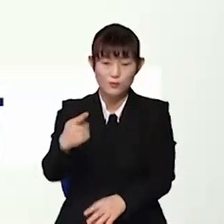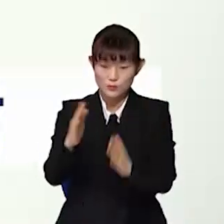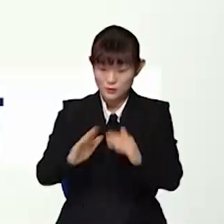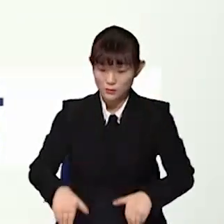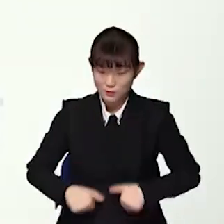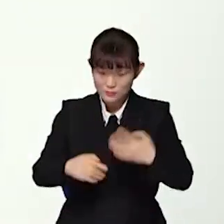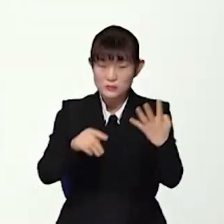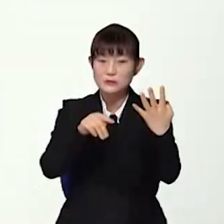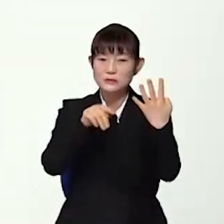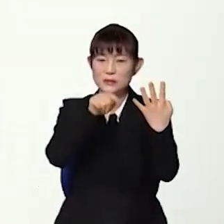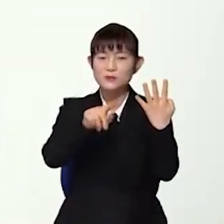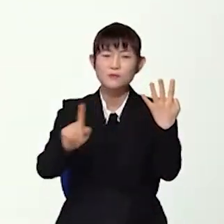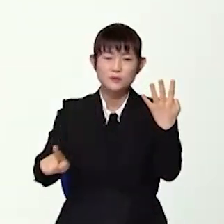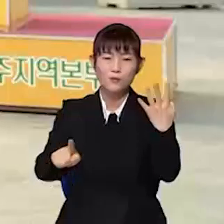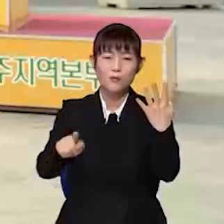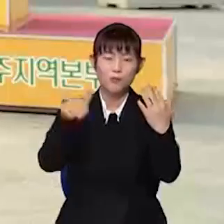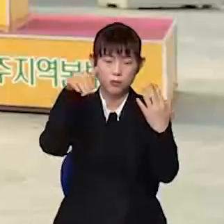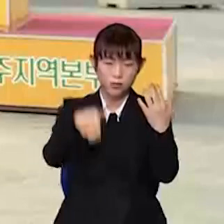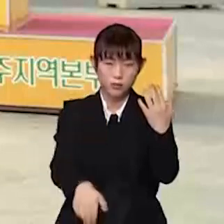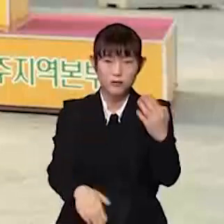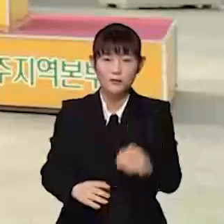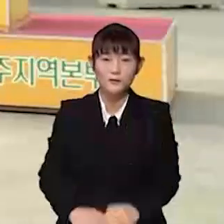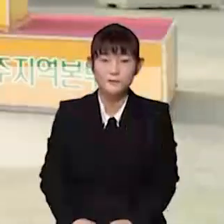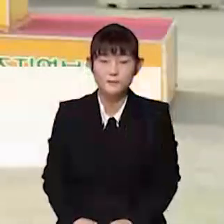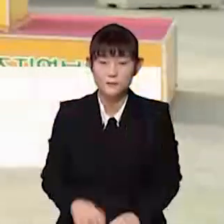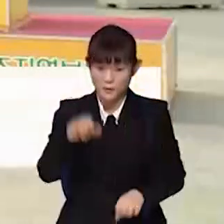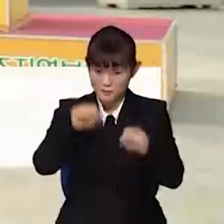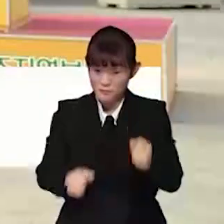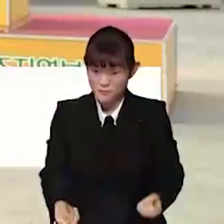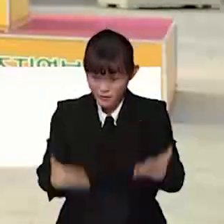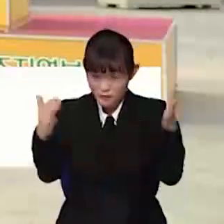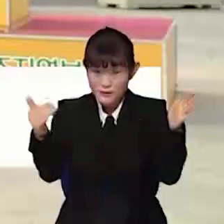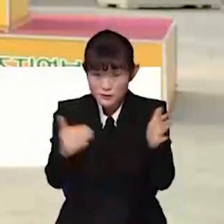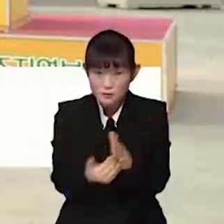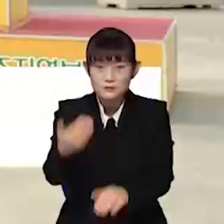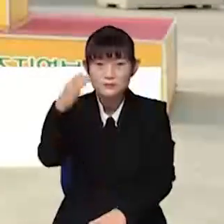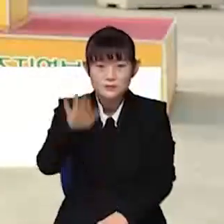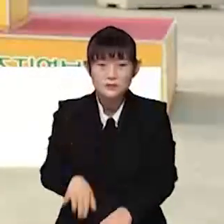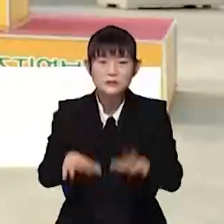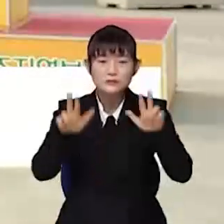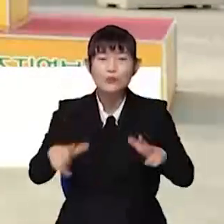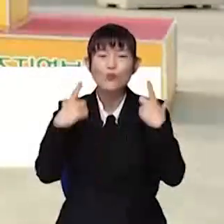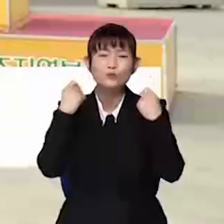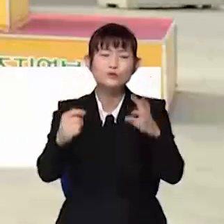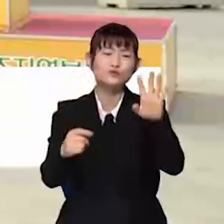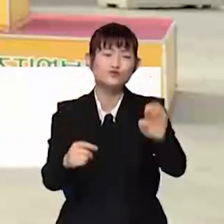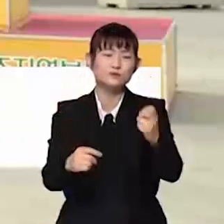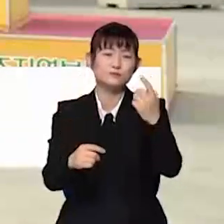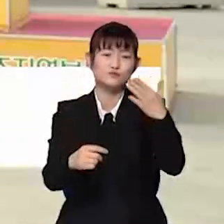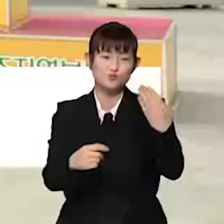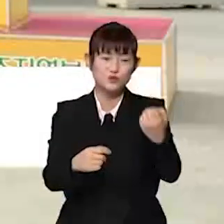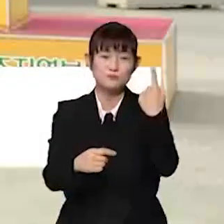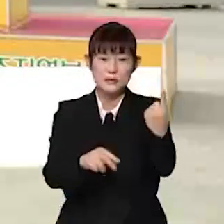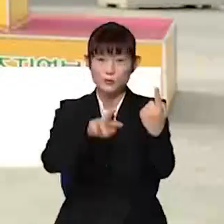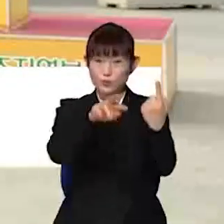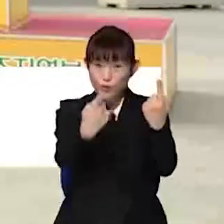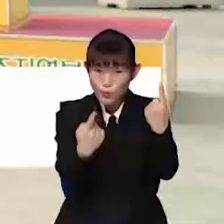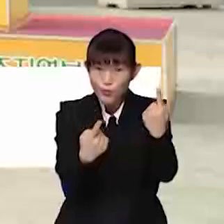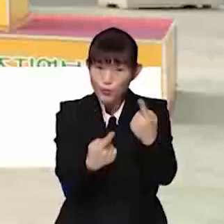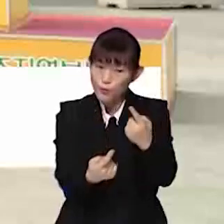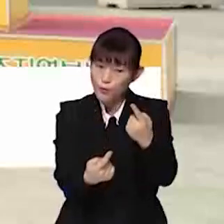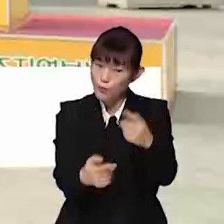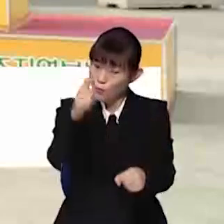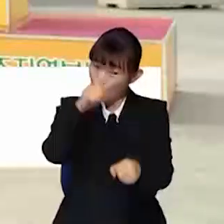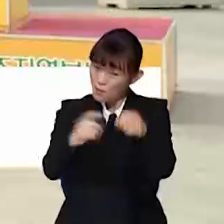전남은 4.7도나 떨어졌습니다. 캠페인이 맞춰가는데 아직 91도여서 목표를 달성할 수 있을지 지금 계획하기